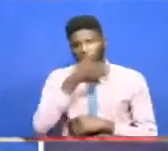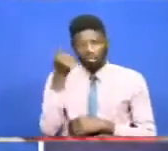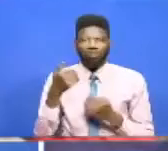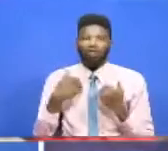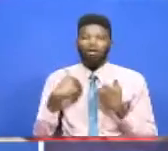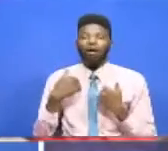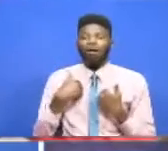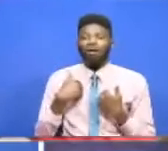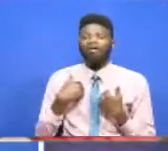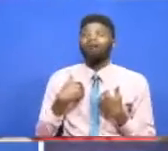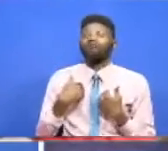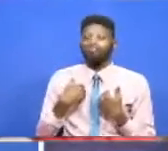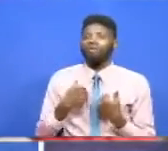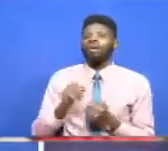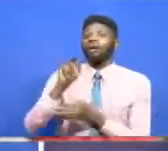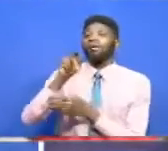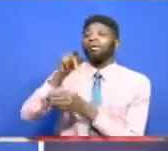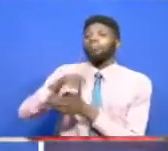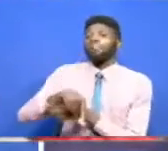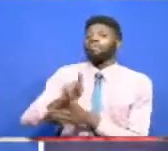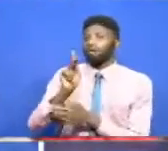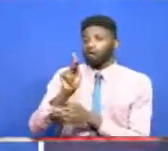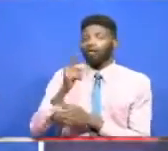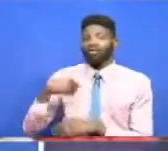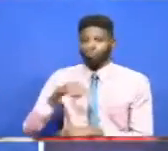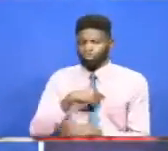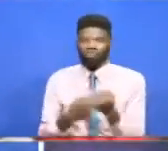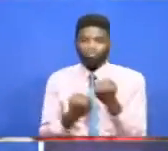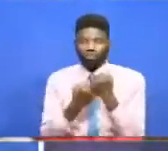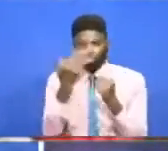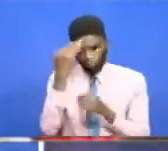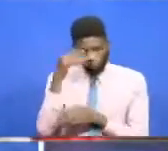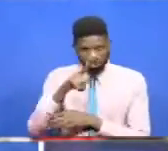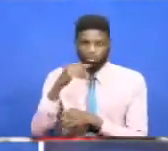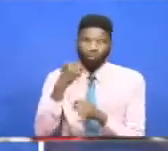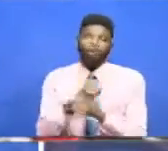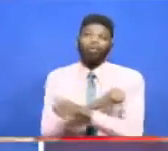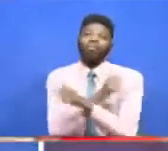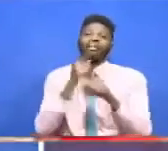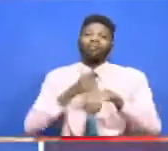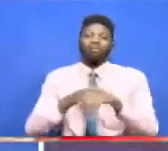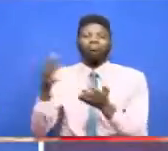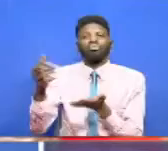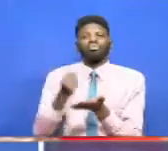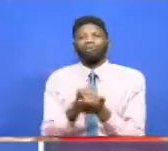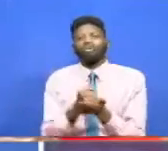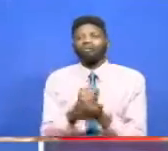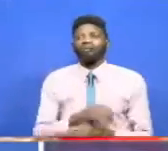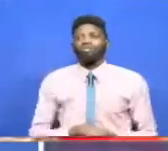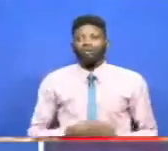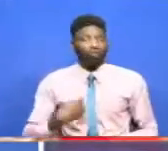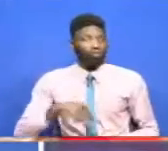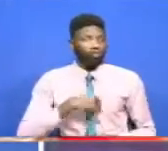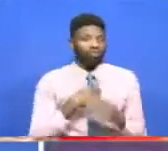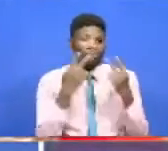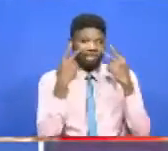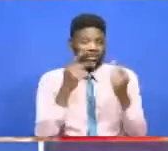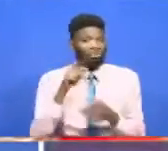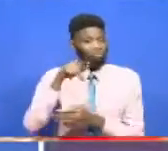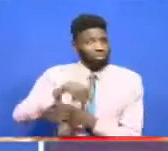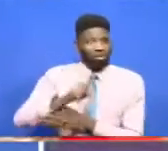We are rallying behind him. We know he can do a good job if appointed to a senior position. I've seen that Peter Kenneth is also